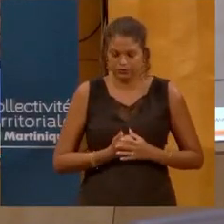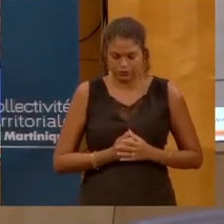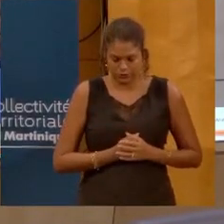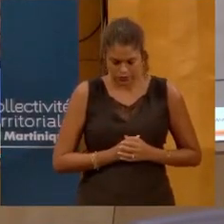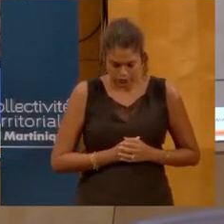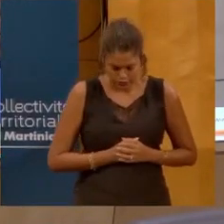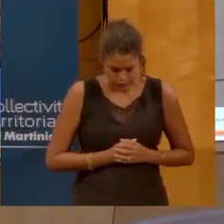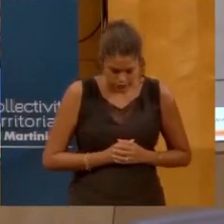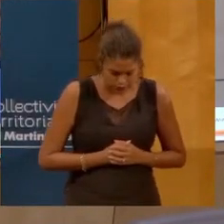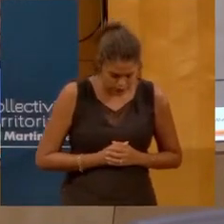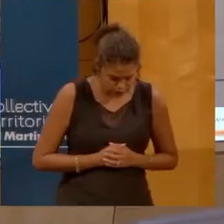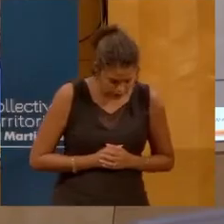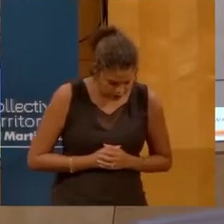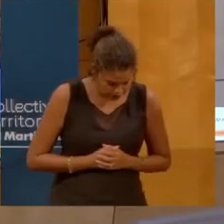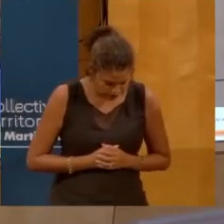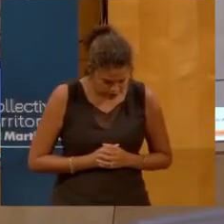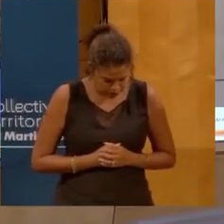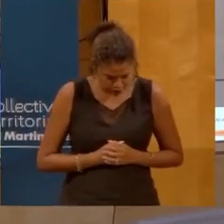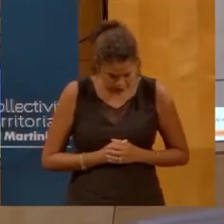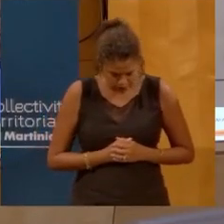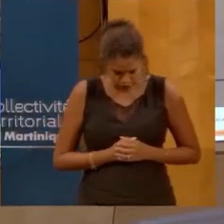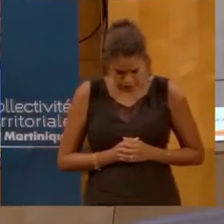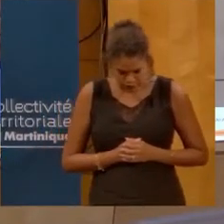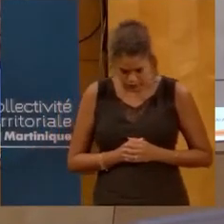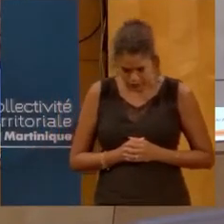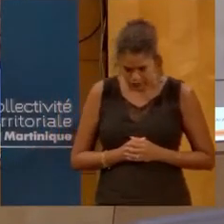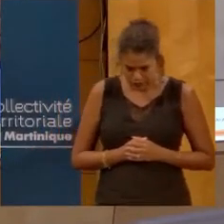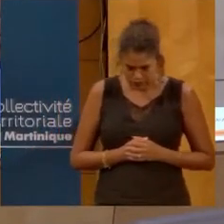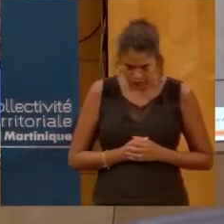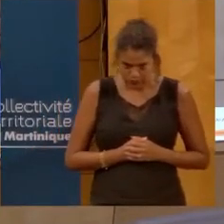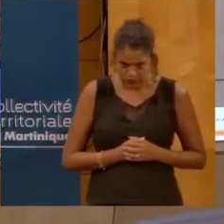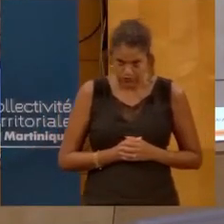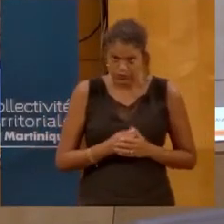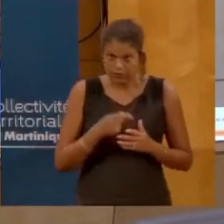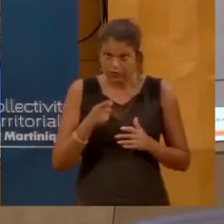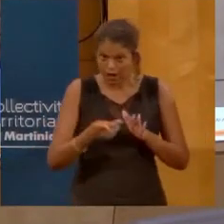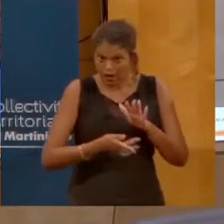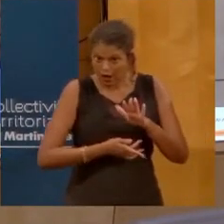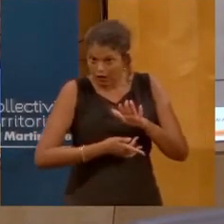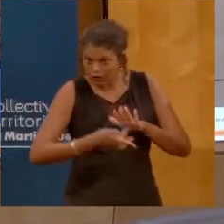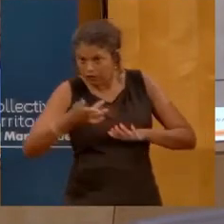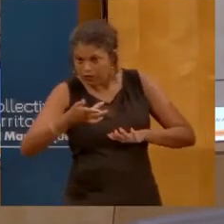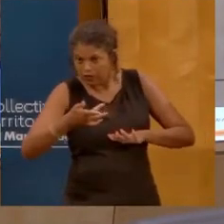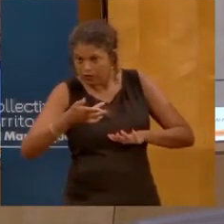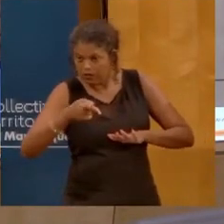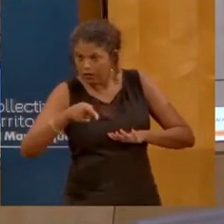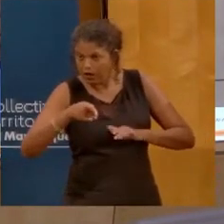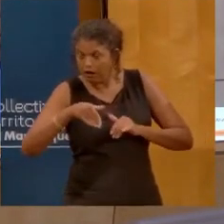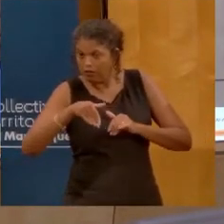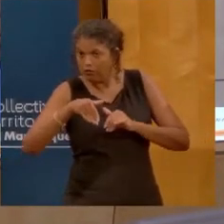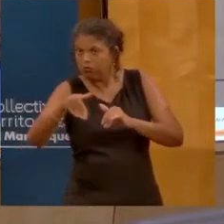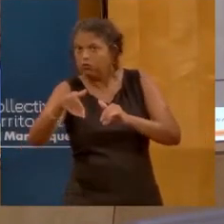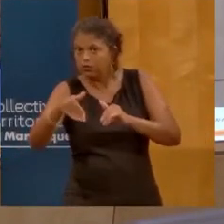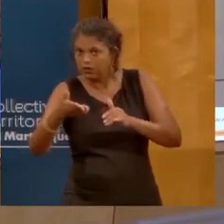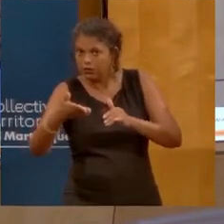C'est que la fuite en avant continue, persiste, malgré cette période d'austérité.